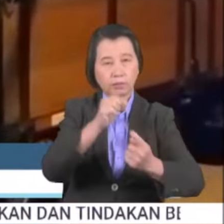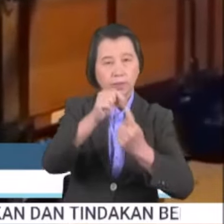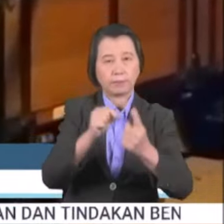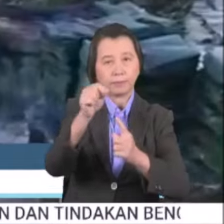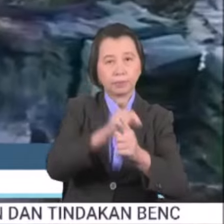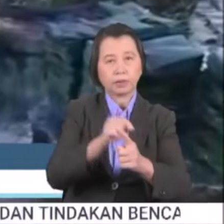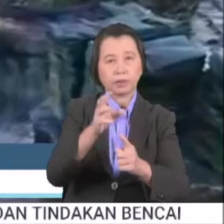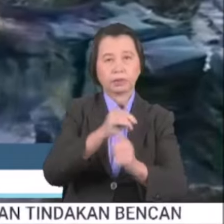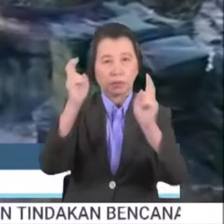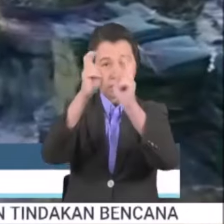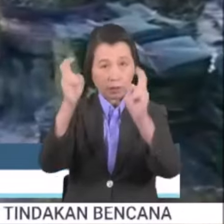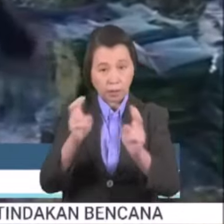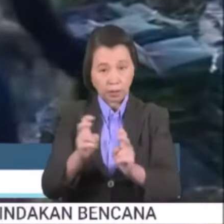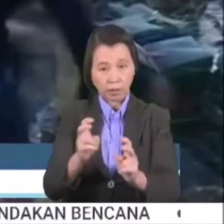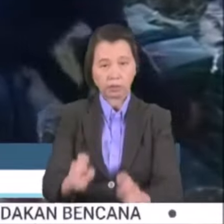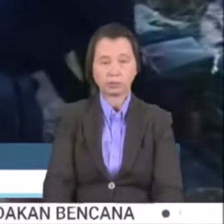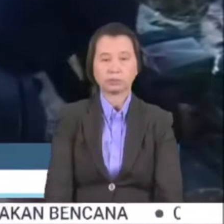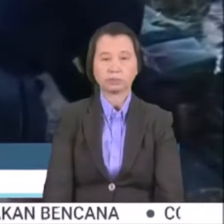nangka.